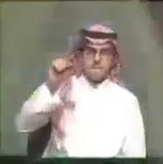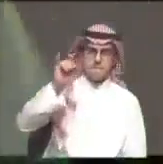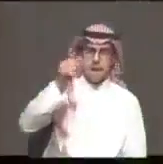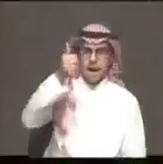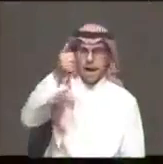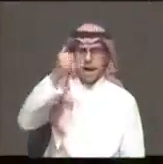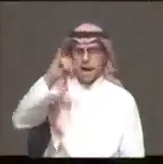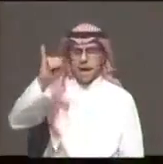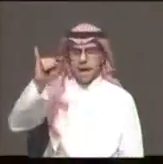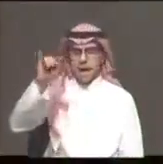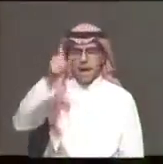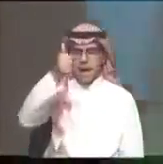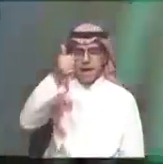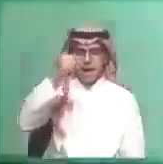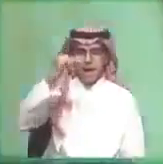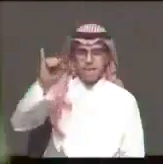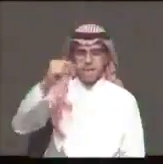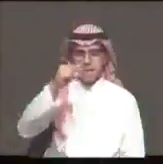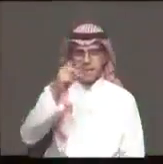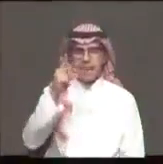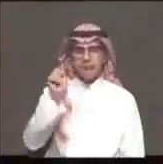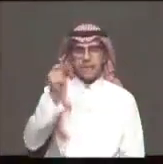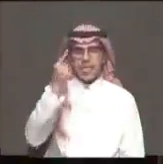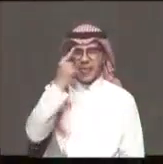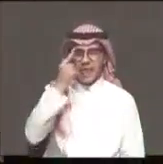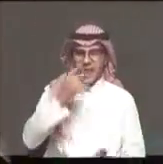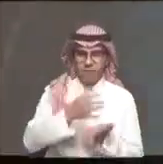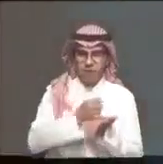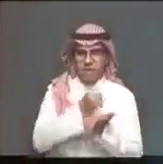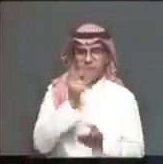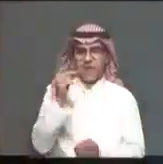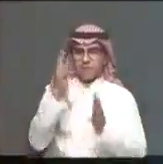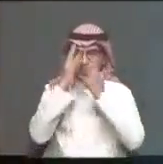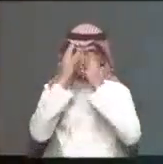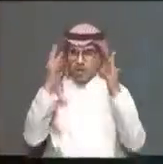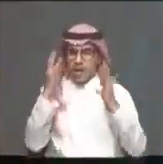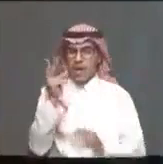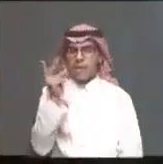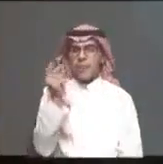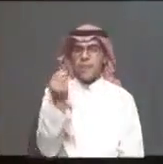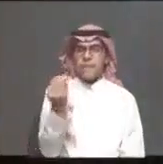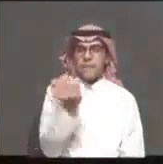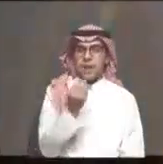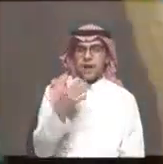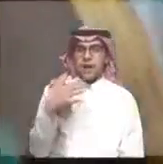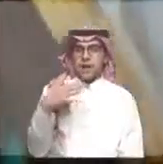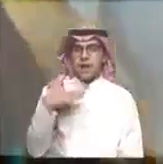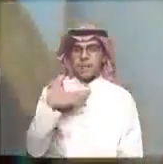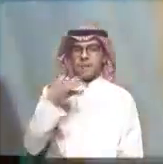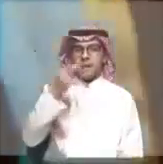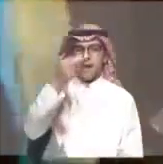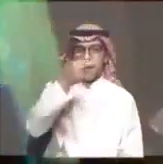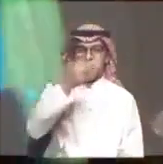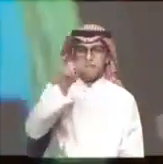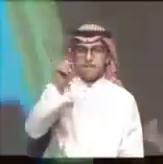الدرعية وصاحب السمو الأمير بندر بن سعود بن محمد المستشار في الديوان الملكي وصاحب السمو الملكي الأمير